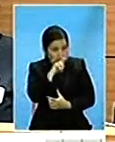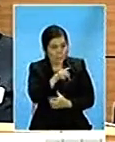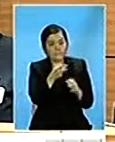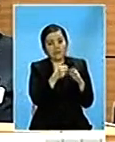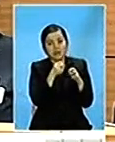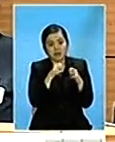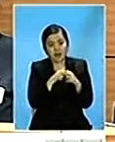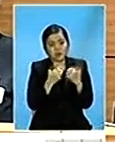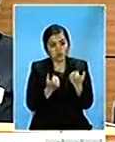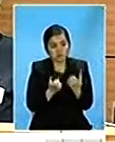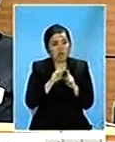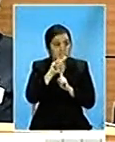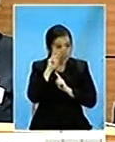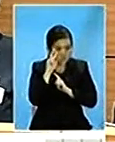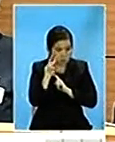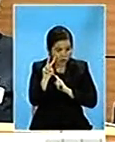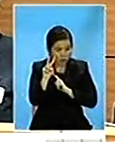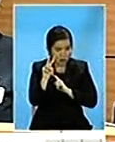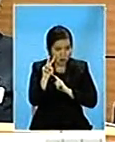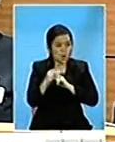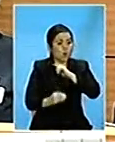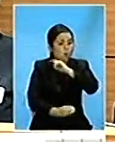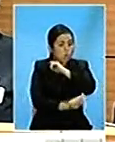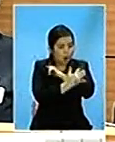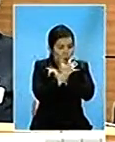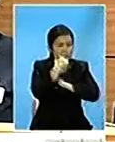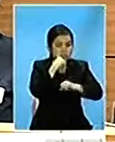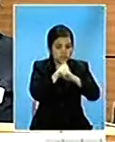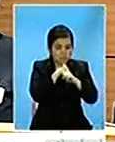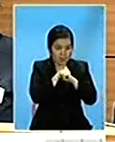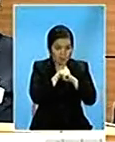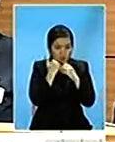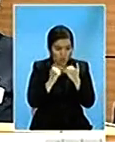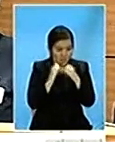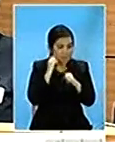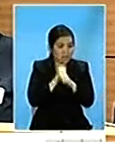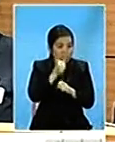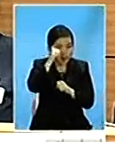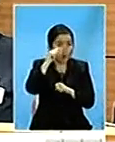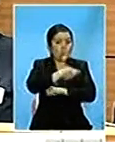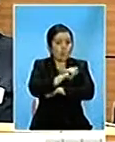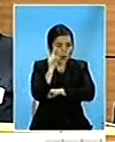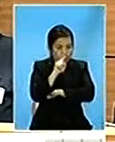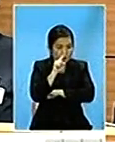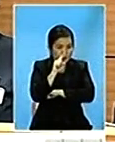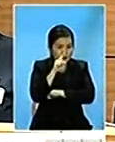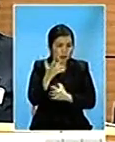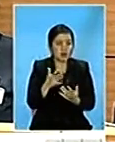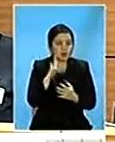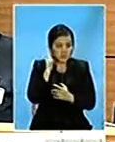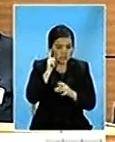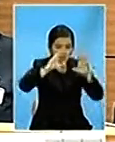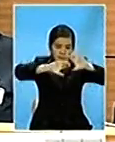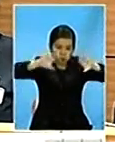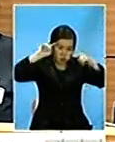าอันที่สองว่าท่านมีโอกาสที่จะทำให้ได้เมื่อไหร่อย่างไรเพราะนโยบายของรัฐบา